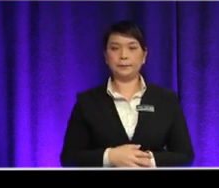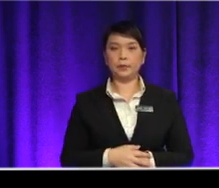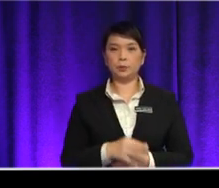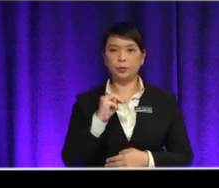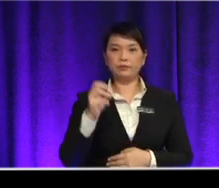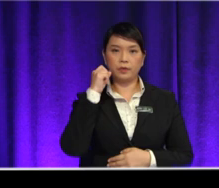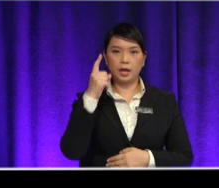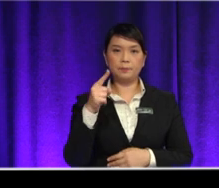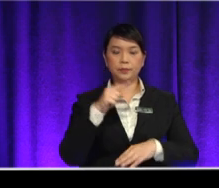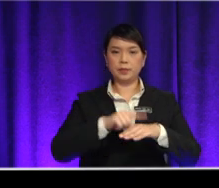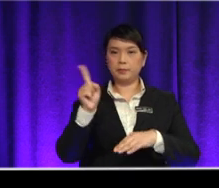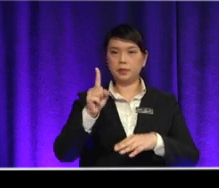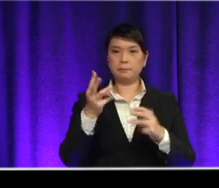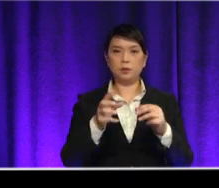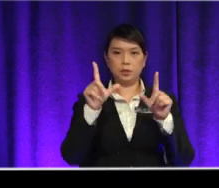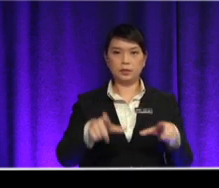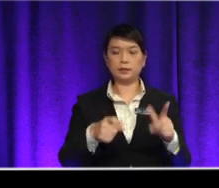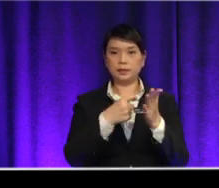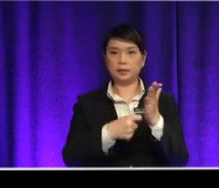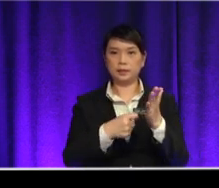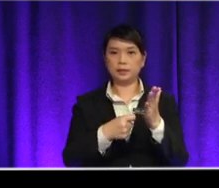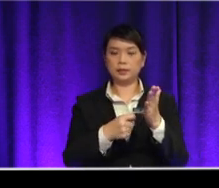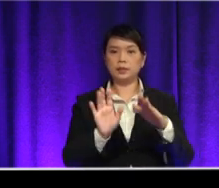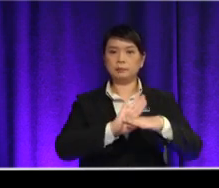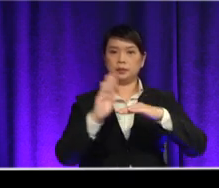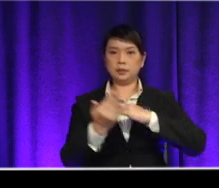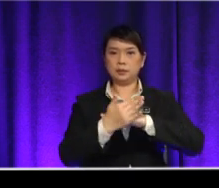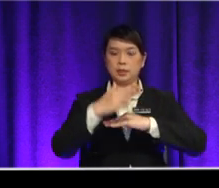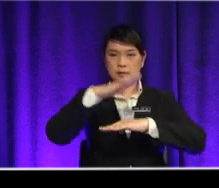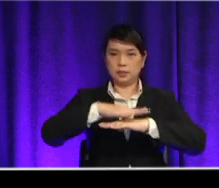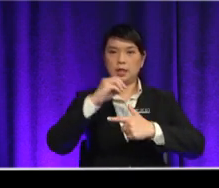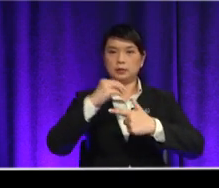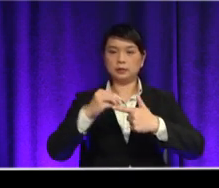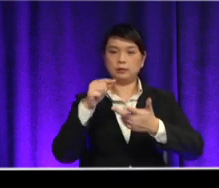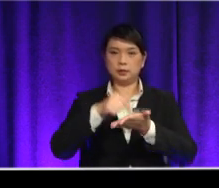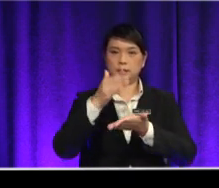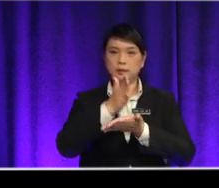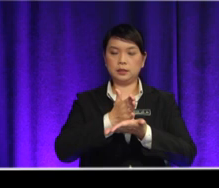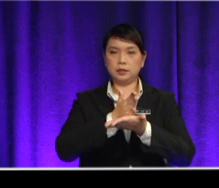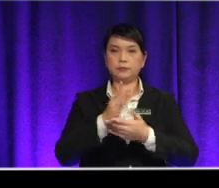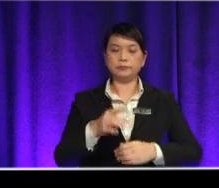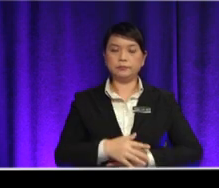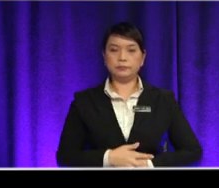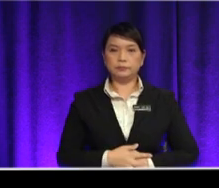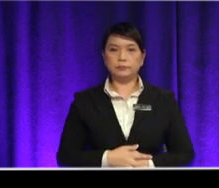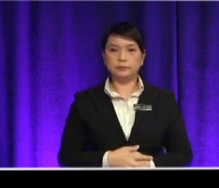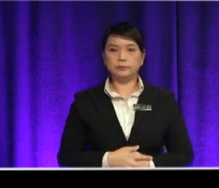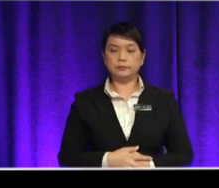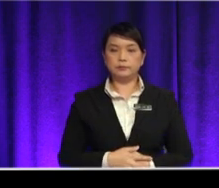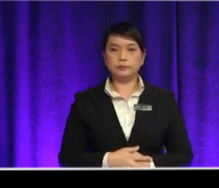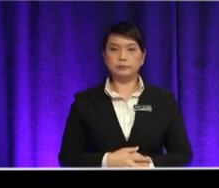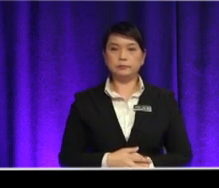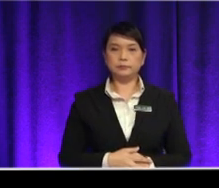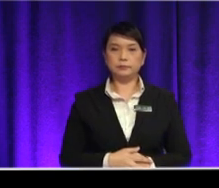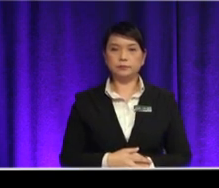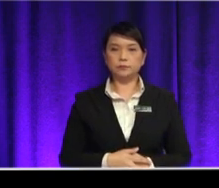nilai sama ada sempadan bawah ataupun titik tengah. Okey, seterusnya kita ada nak membina dibiarkan kosong